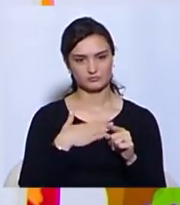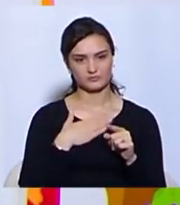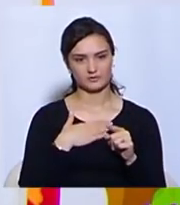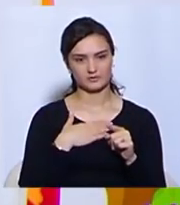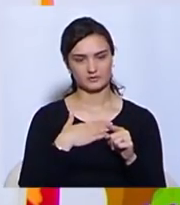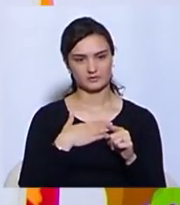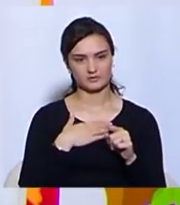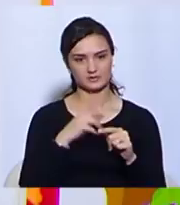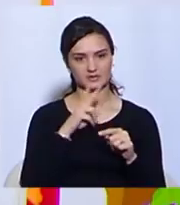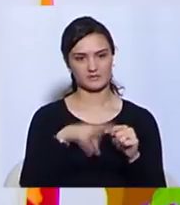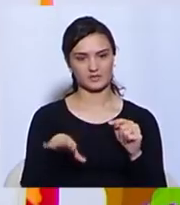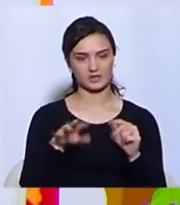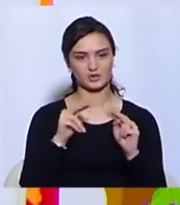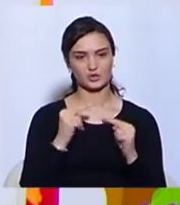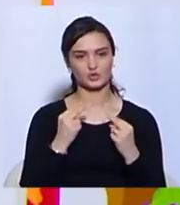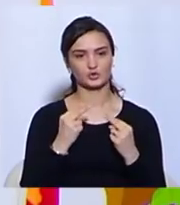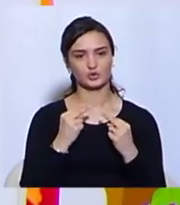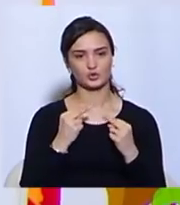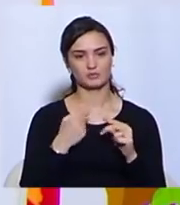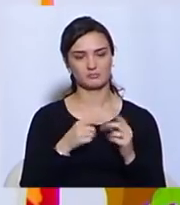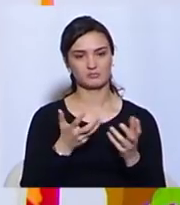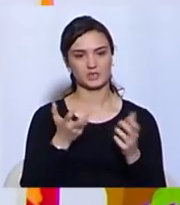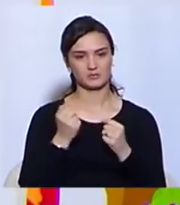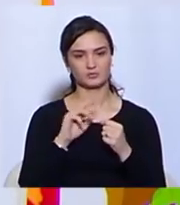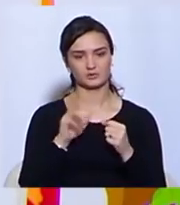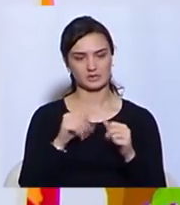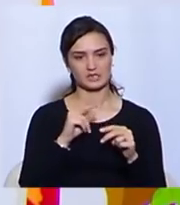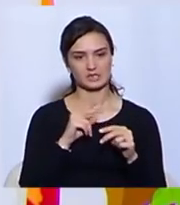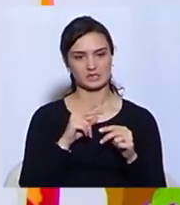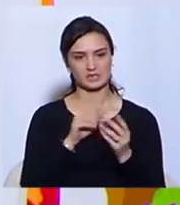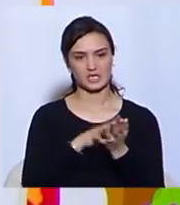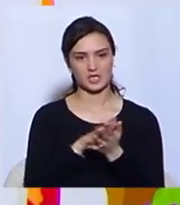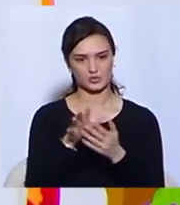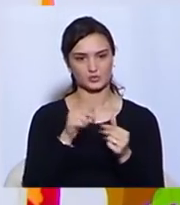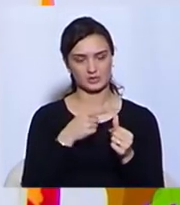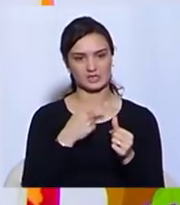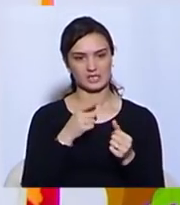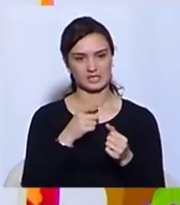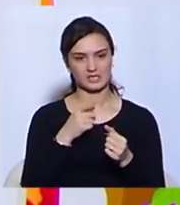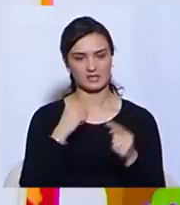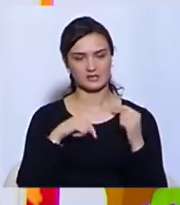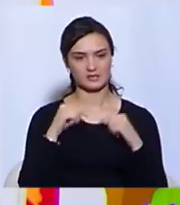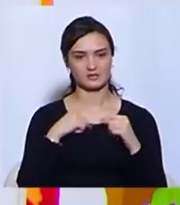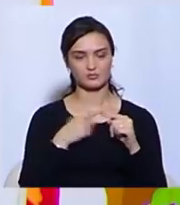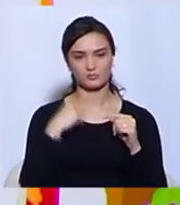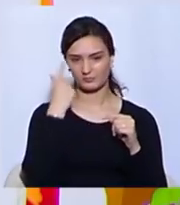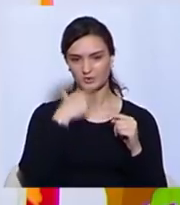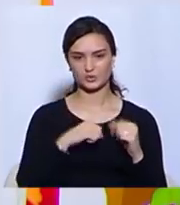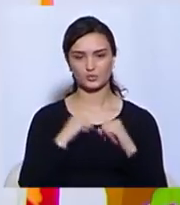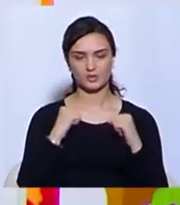ჩვენ დავკარგოთ კონტროლი მიღებულ და დახარჯულ ენერგიას შორის კიდევ ერთი მიზეზის გამო, ფიზიკური